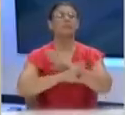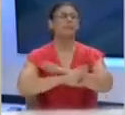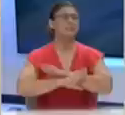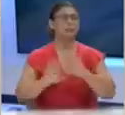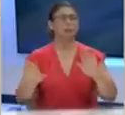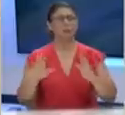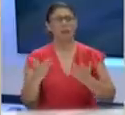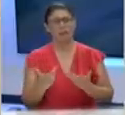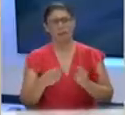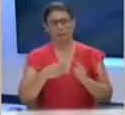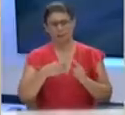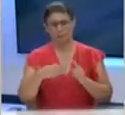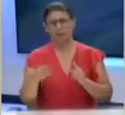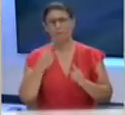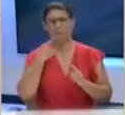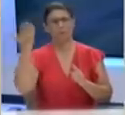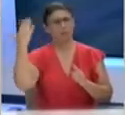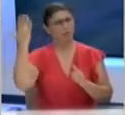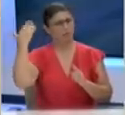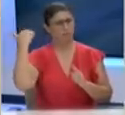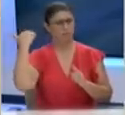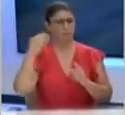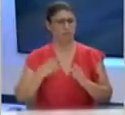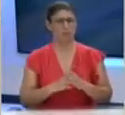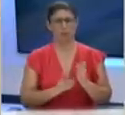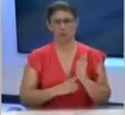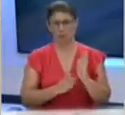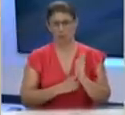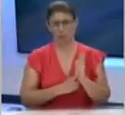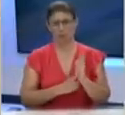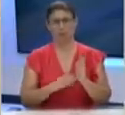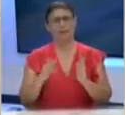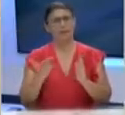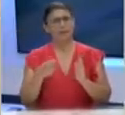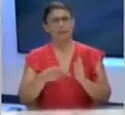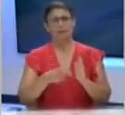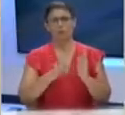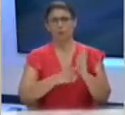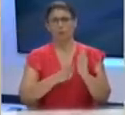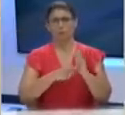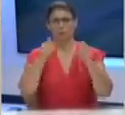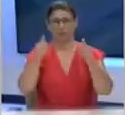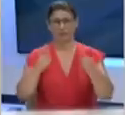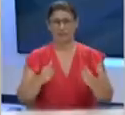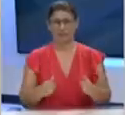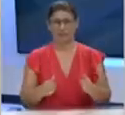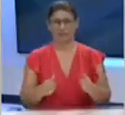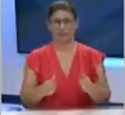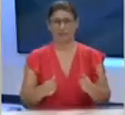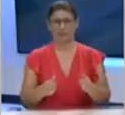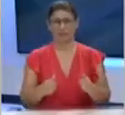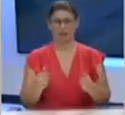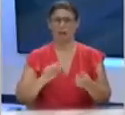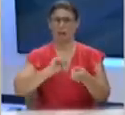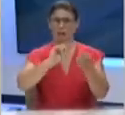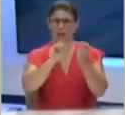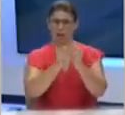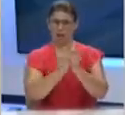είτε γιατί παραπέμπει σε προγενέστερα νομοθετήματα, είτε γιατί η εξαγγελθήσα αναπροσαρμογή